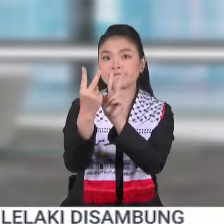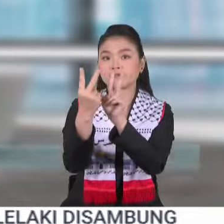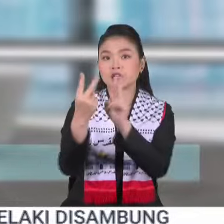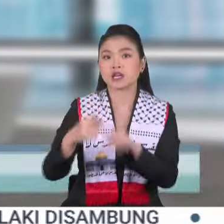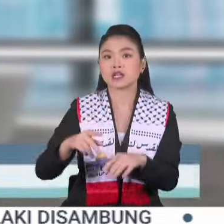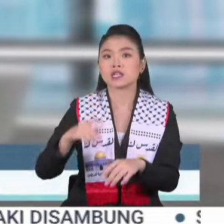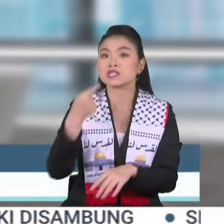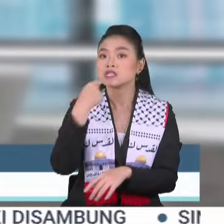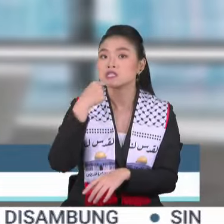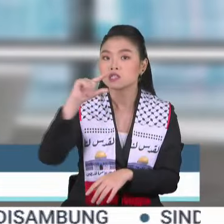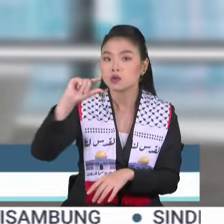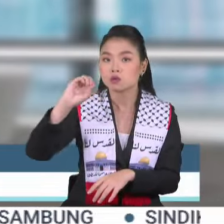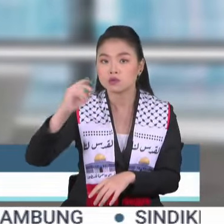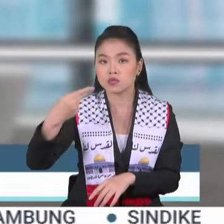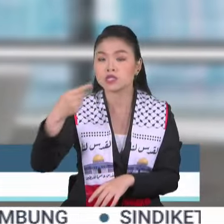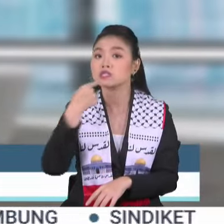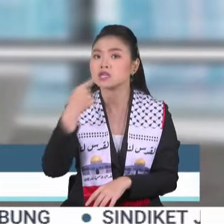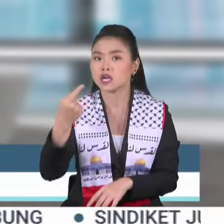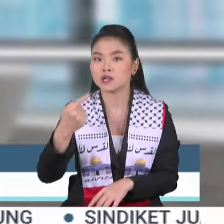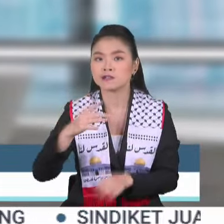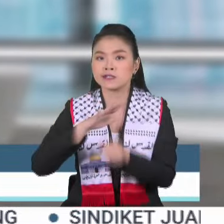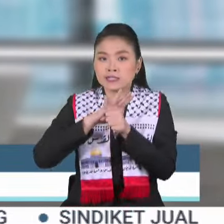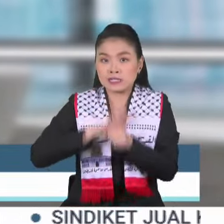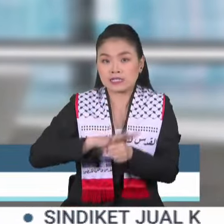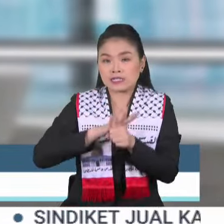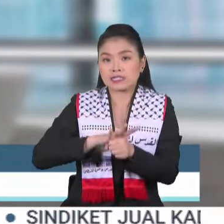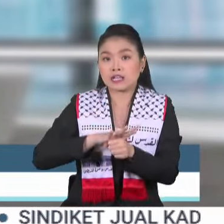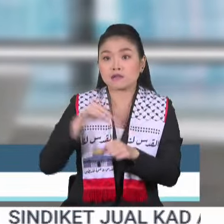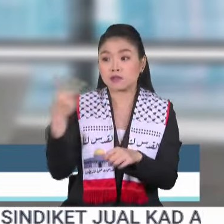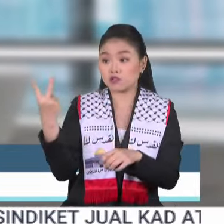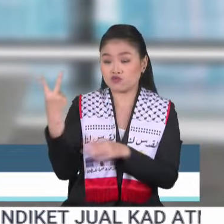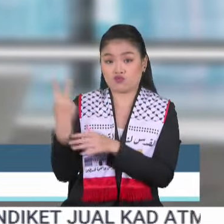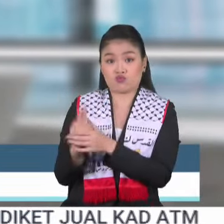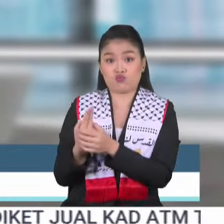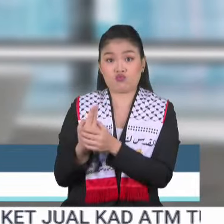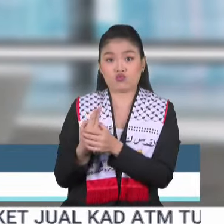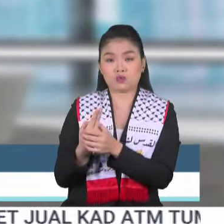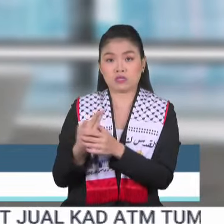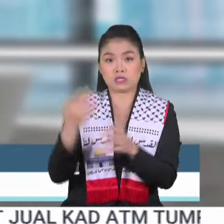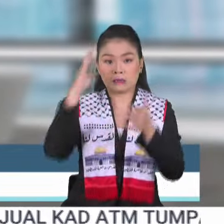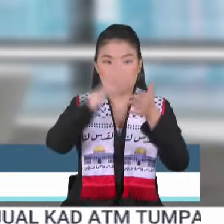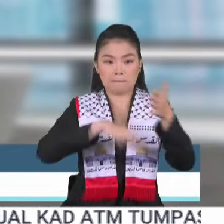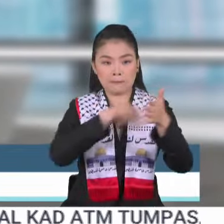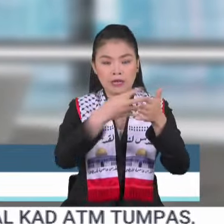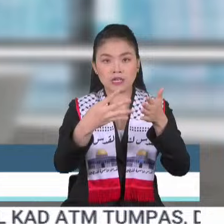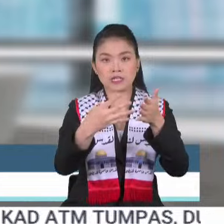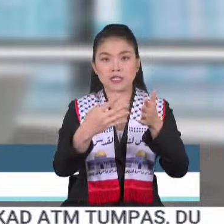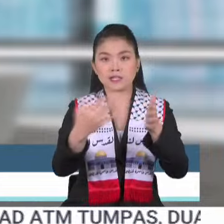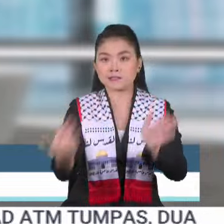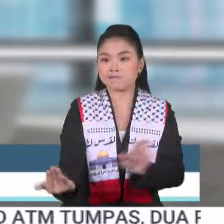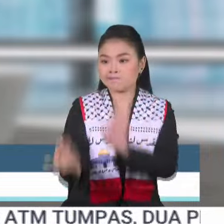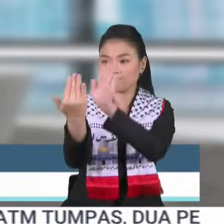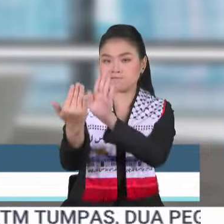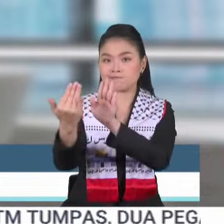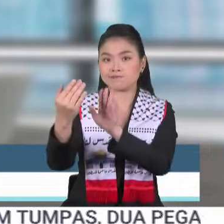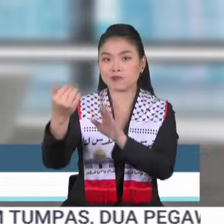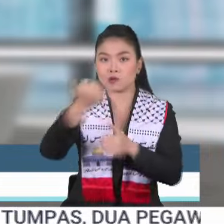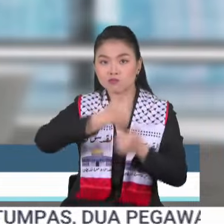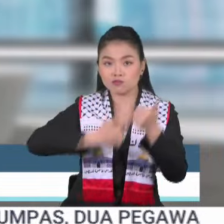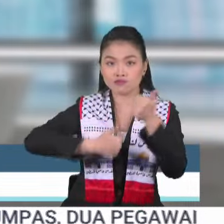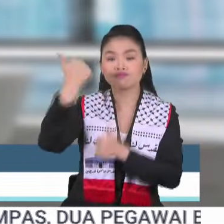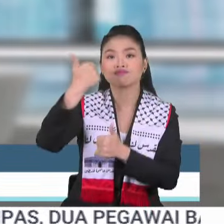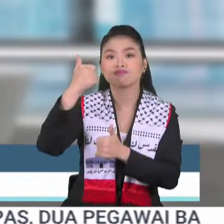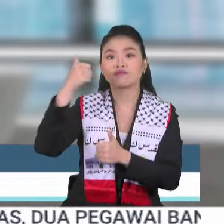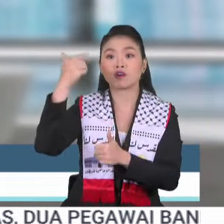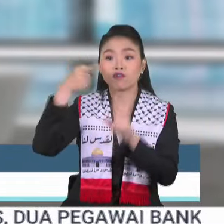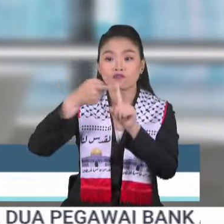mengakui tekanan dirasai apabila dia dan pasangan Nur Izzuddin Romsani dijadualkan menentang juara bertahan dunia dari Korea Selatan